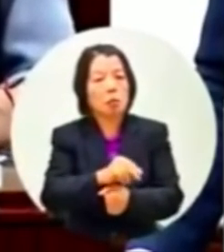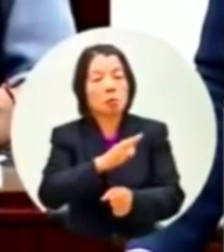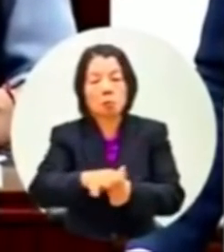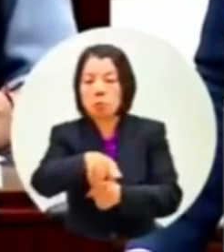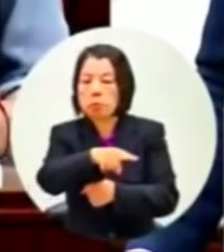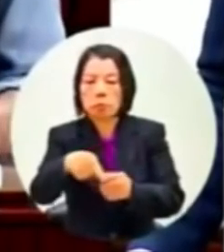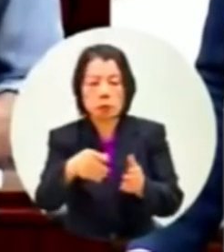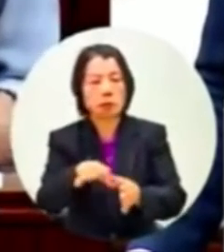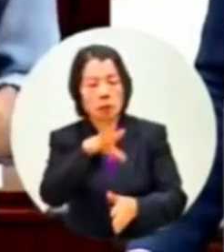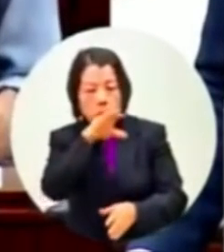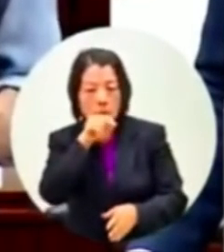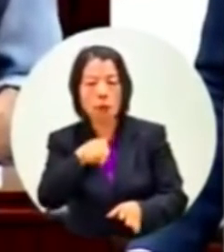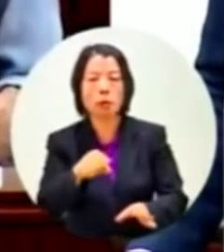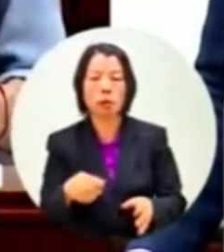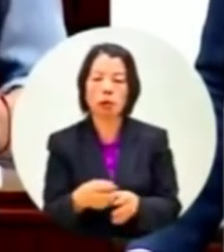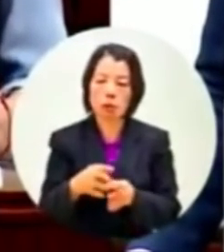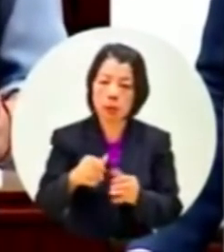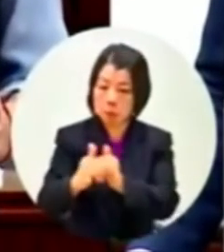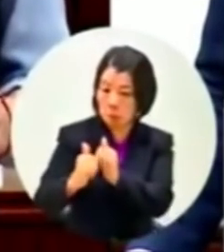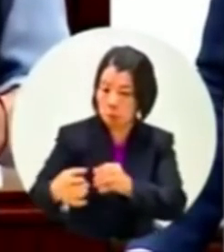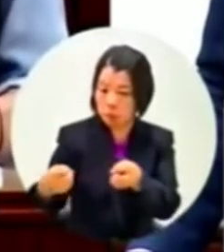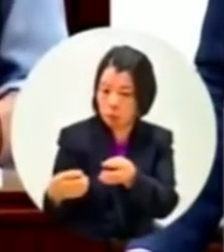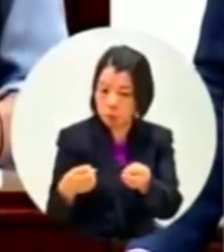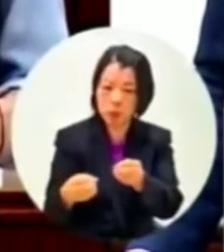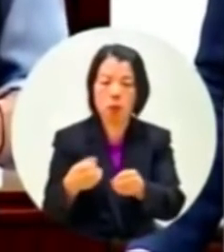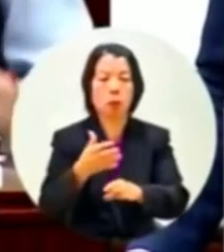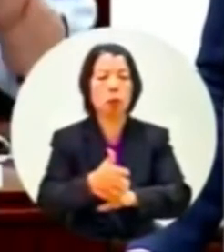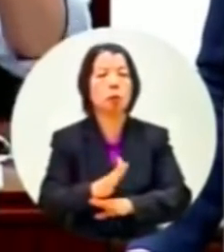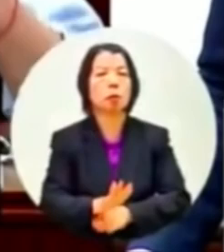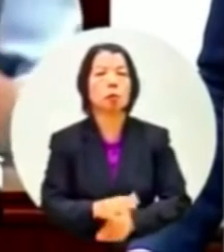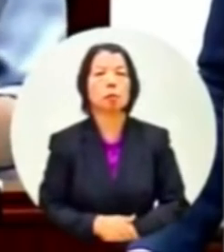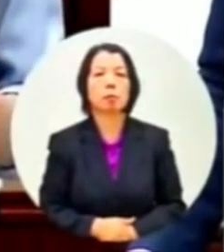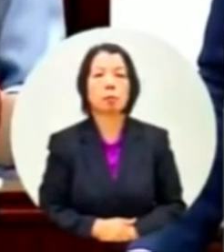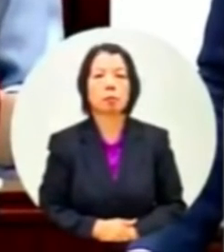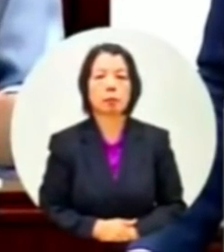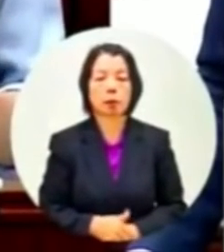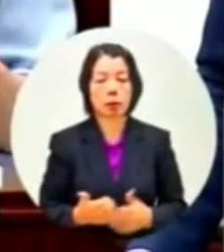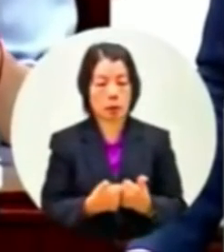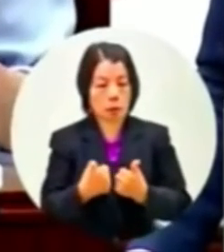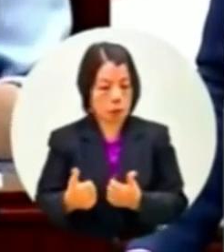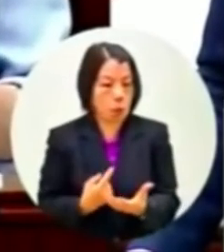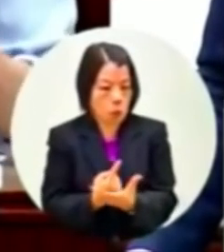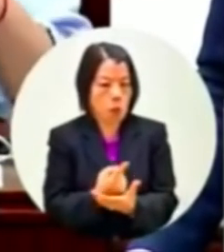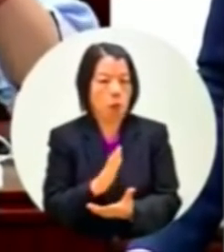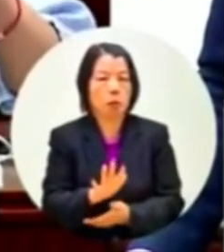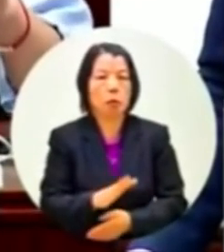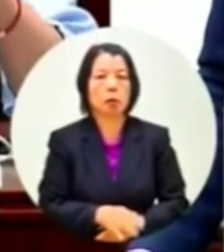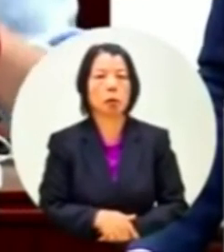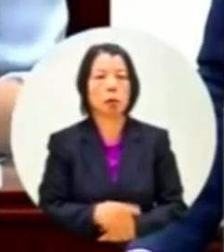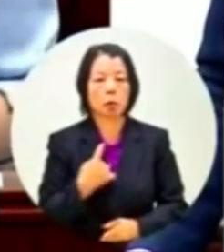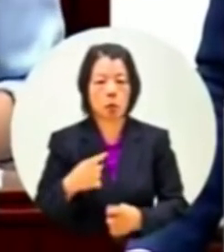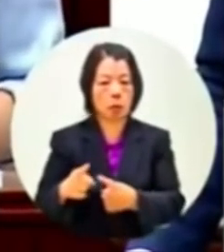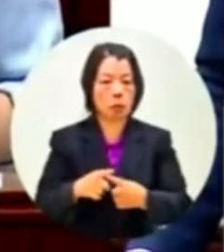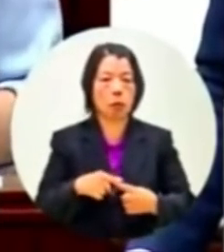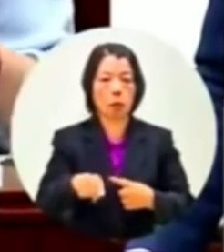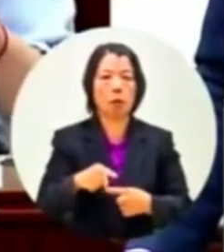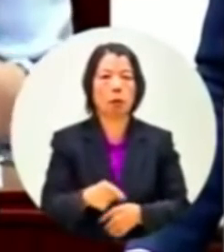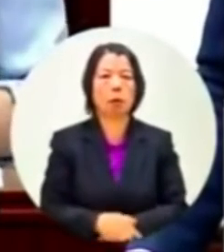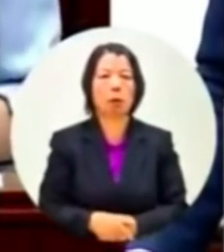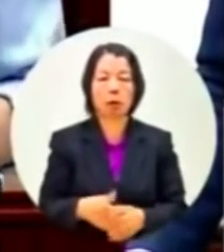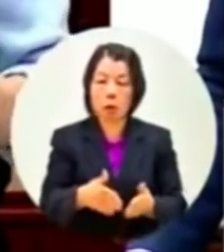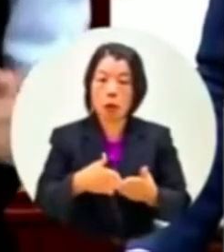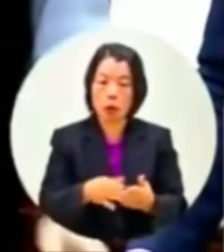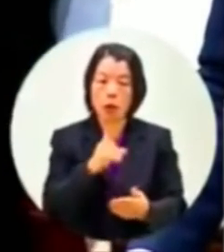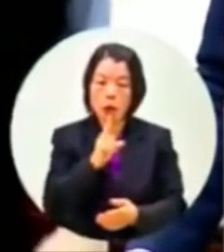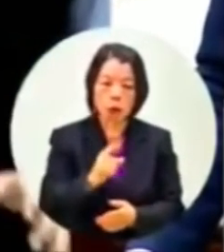前一天晚上也有座谈会。座谈会的时候，我还特别说，议员大概也在，我讲今天我来，你就讲愈咸愈好，千万 不要。